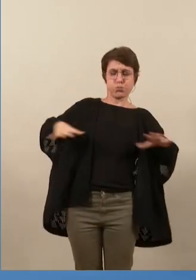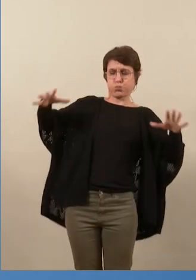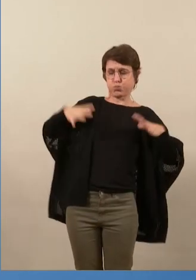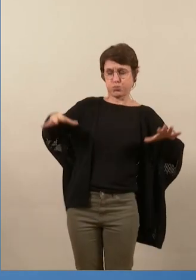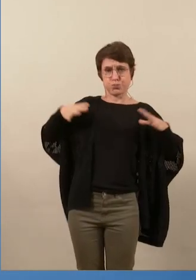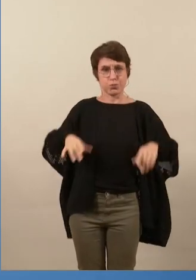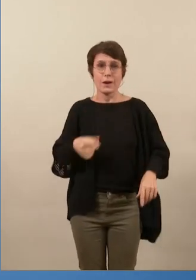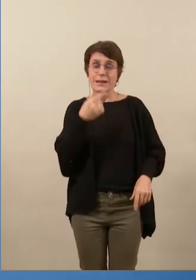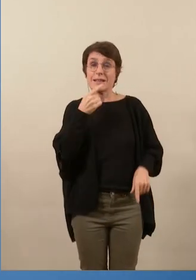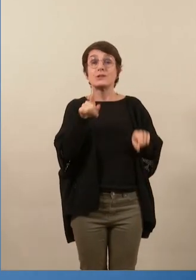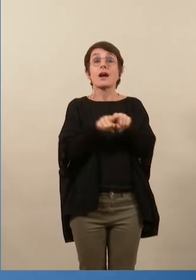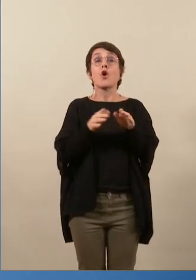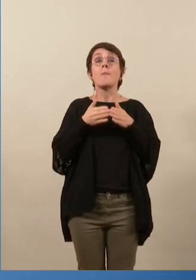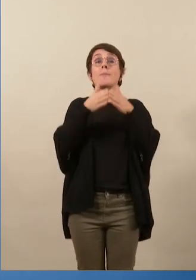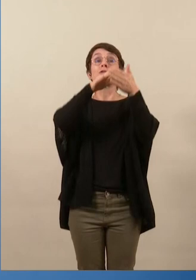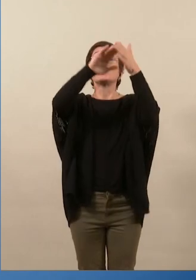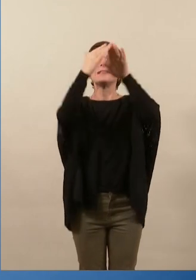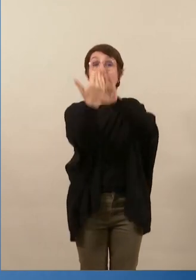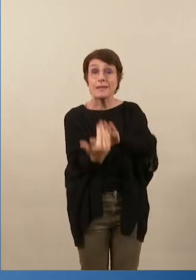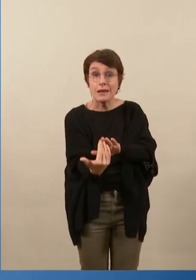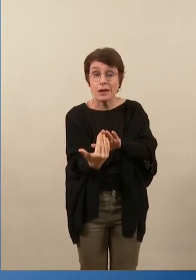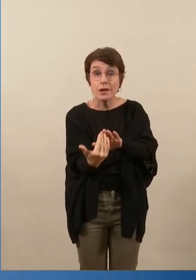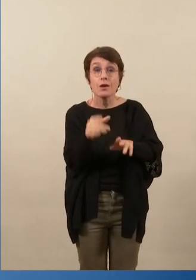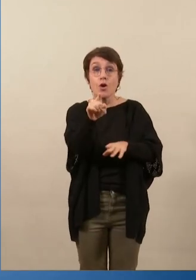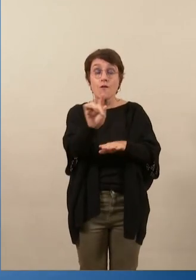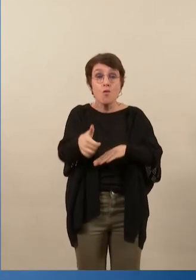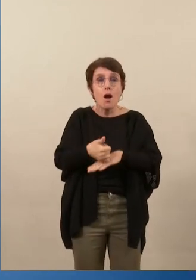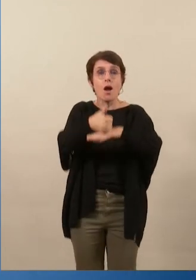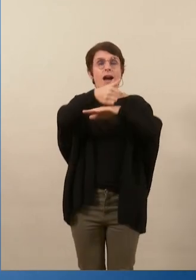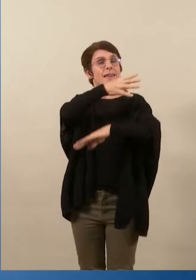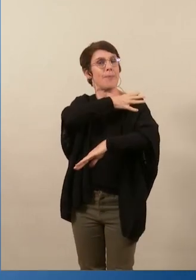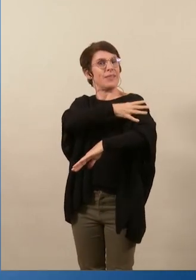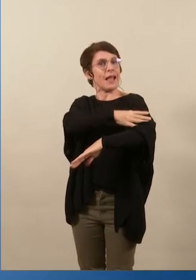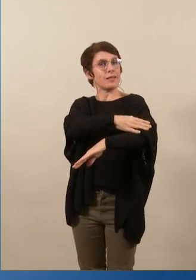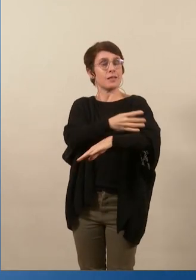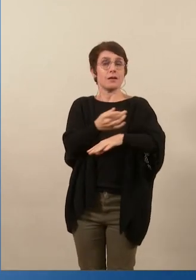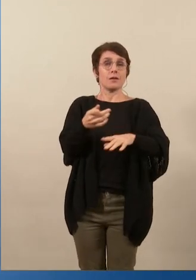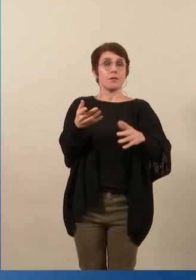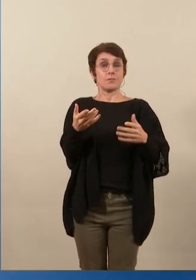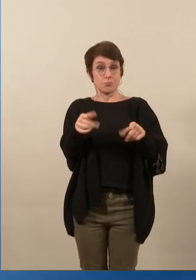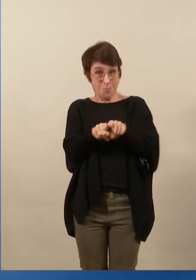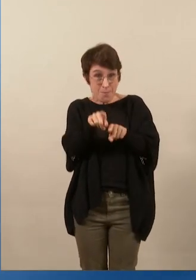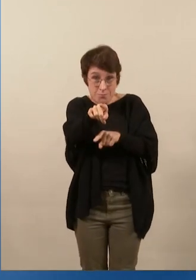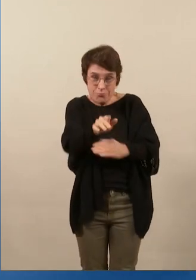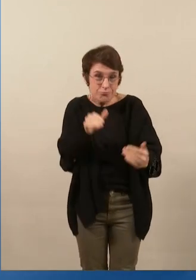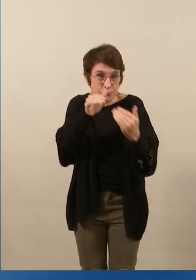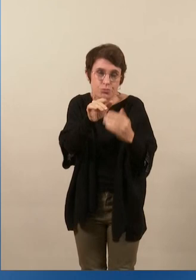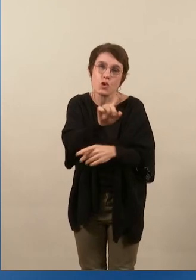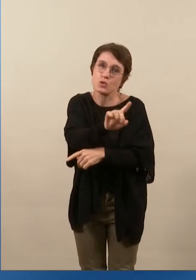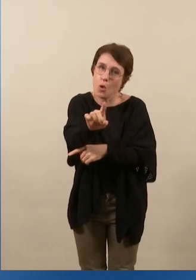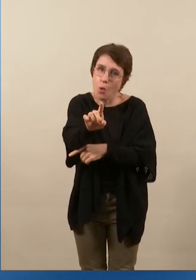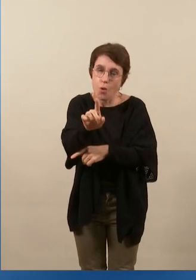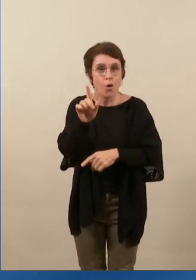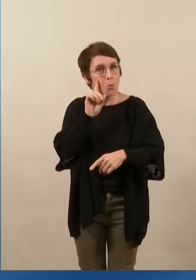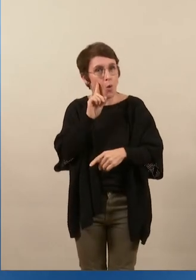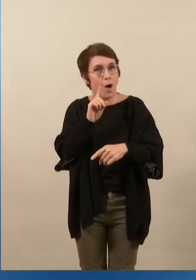Titanic contrairement à ce que on entend souvent qui est qui a laissé couler son bateau parce que le capitaine du Titanic il